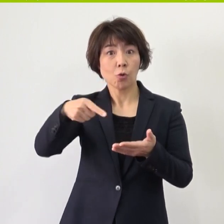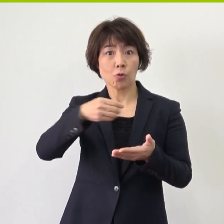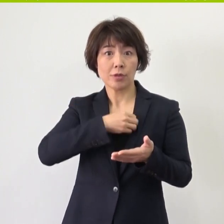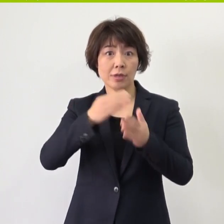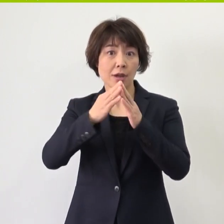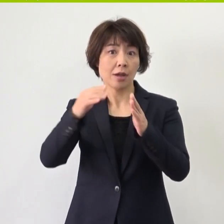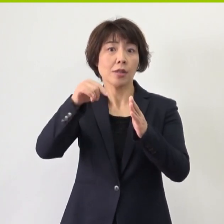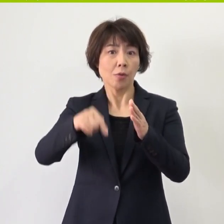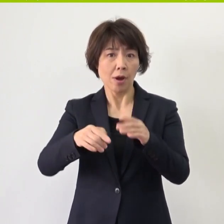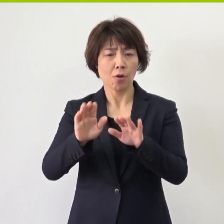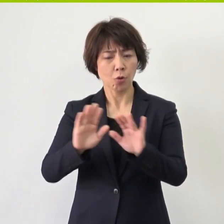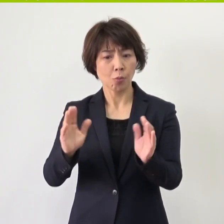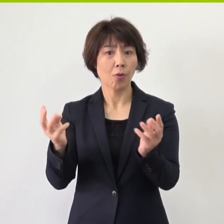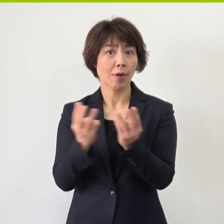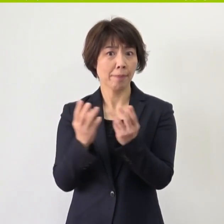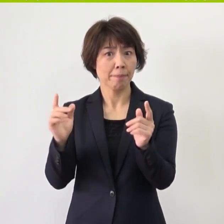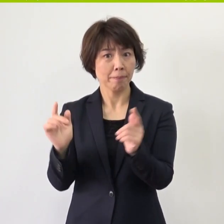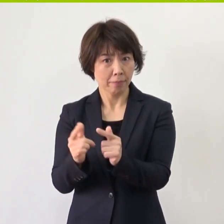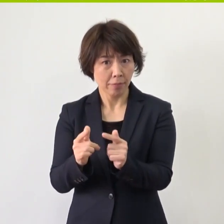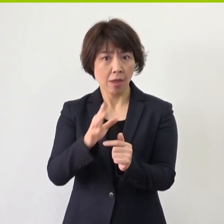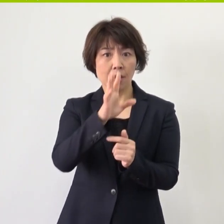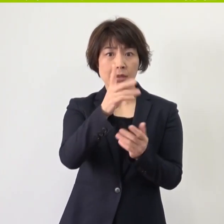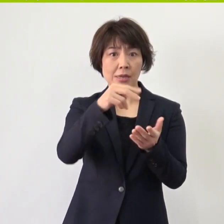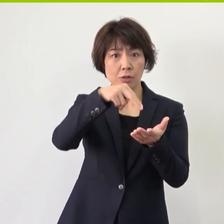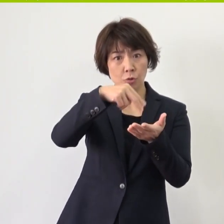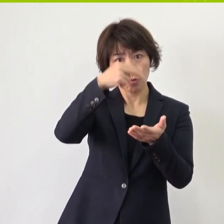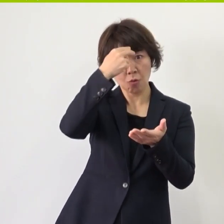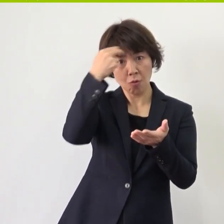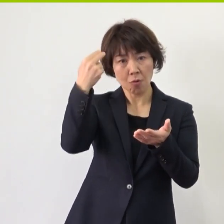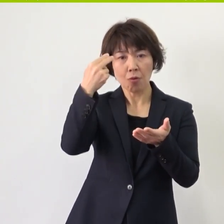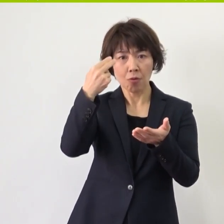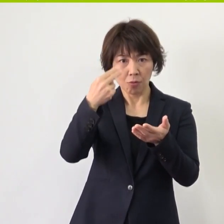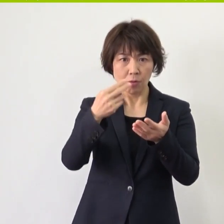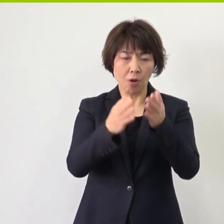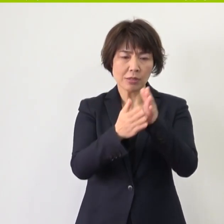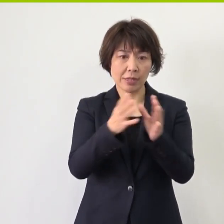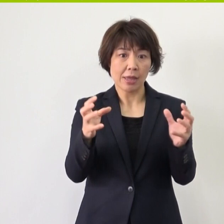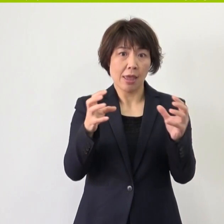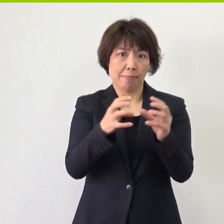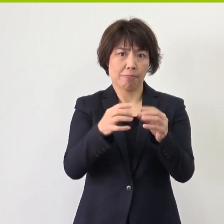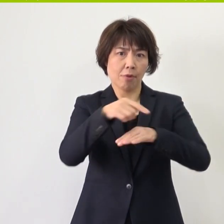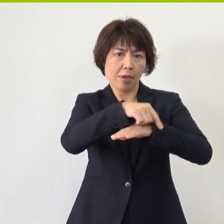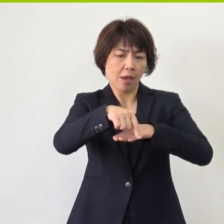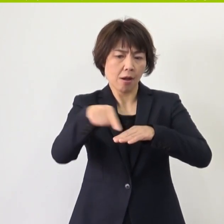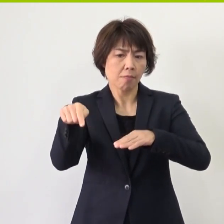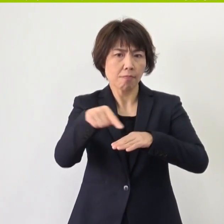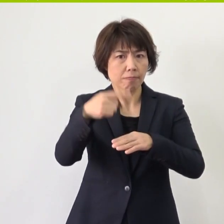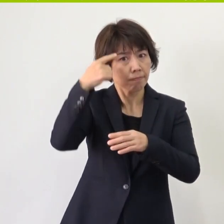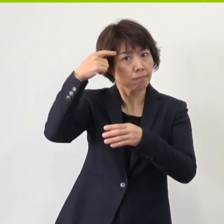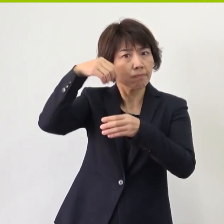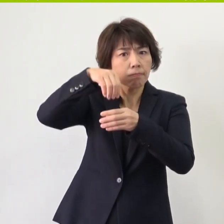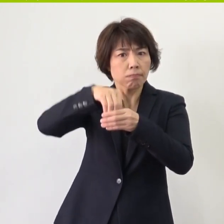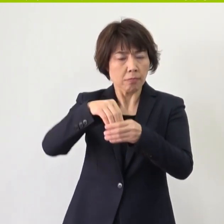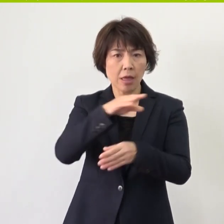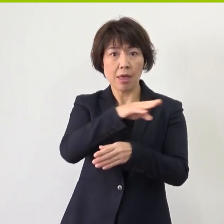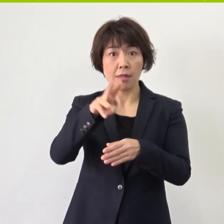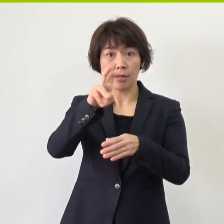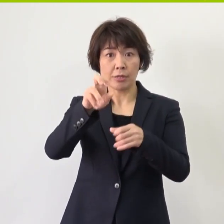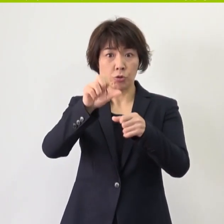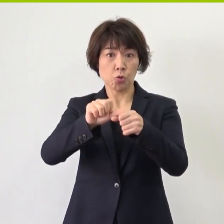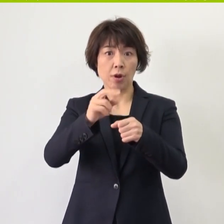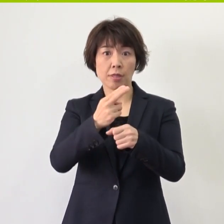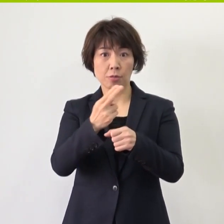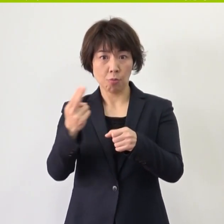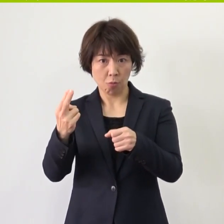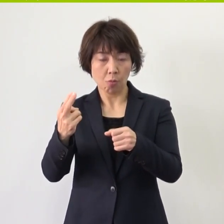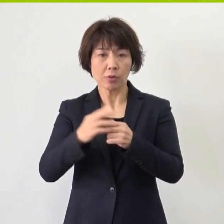員会では、少子化や県立高校の再編計画なども踏まえながら、 平成25